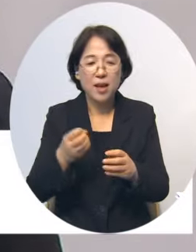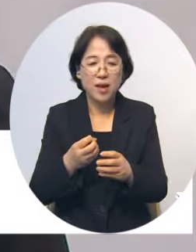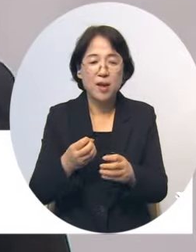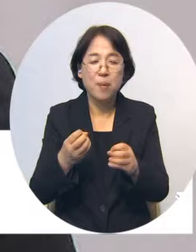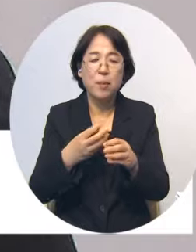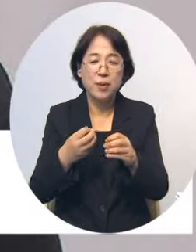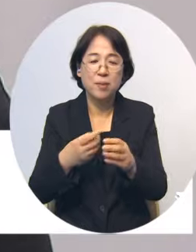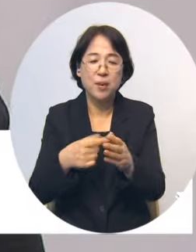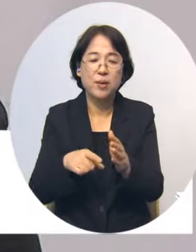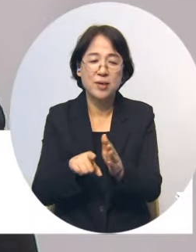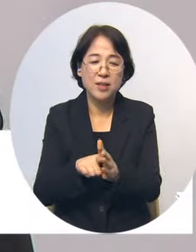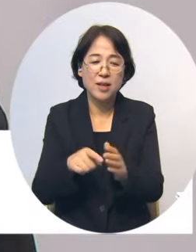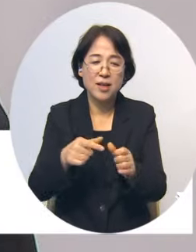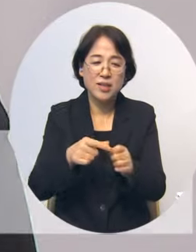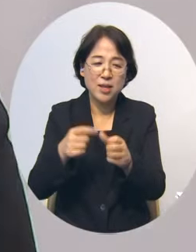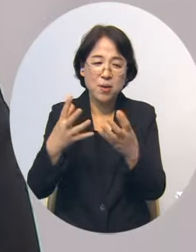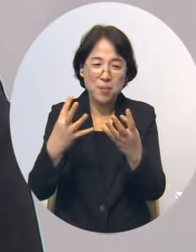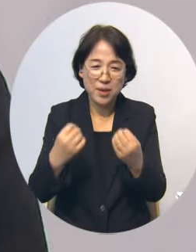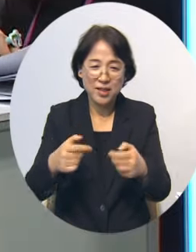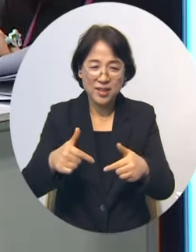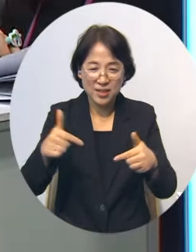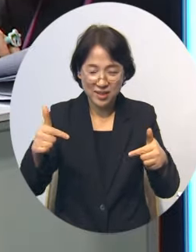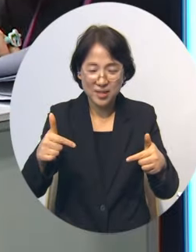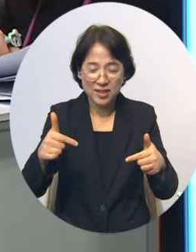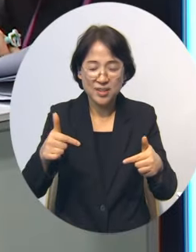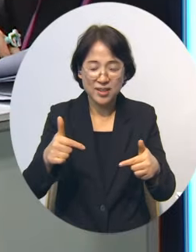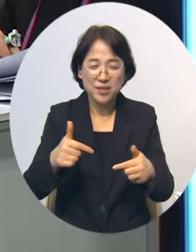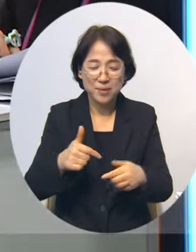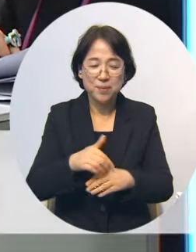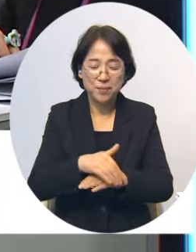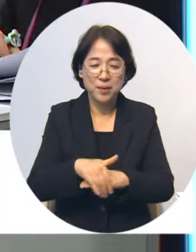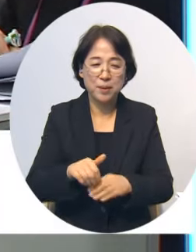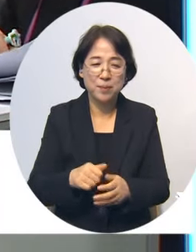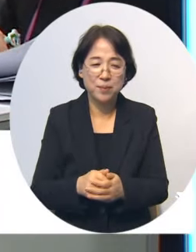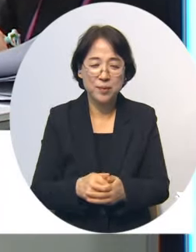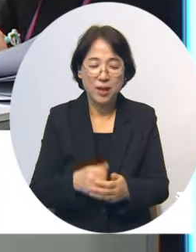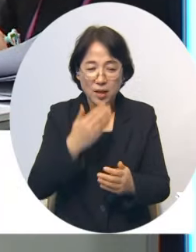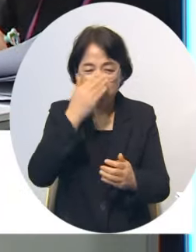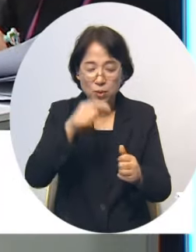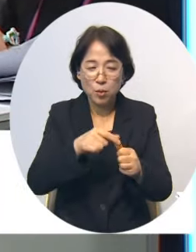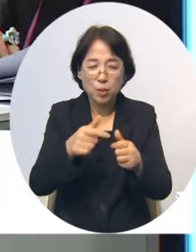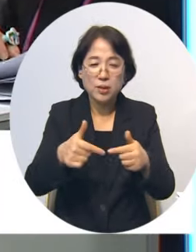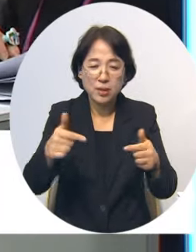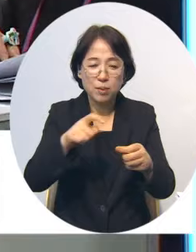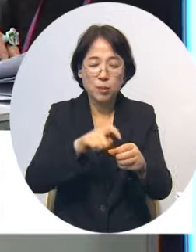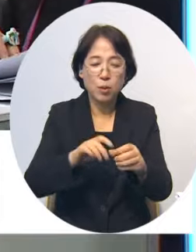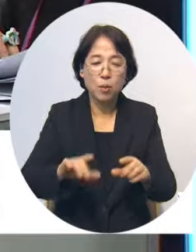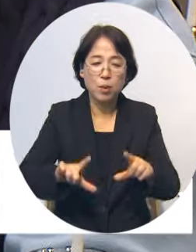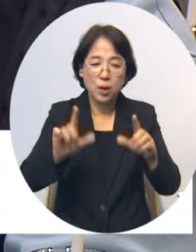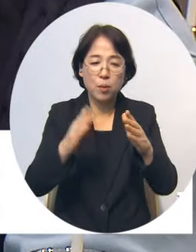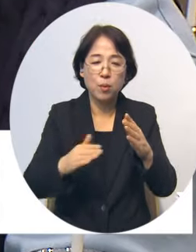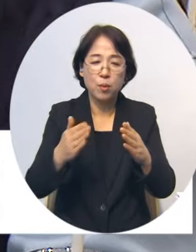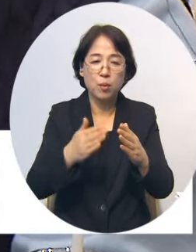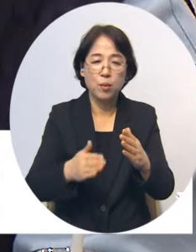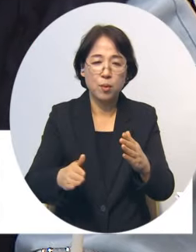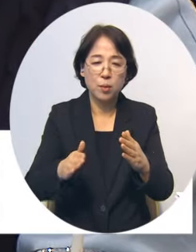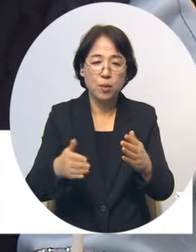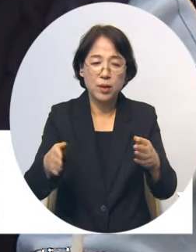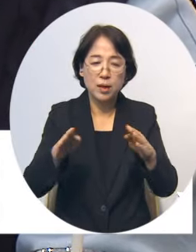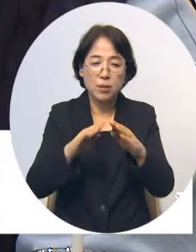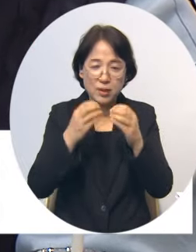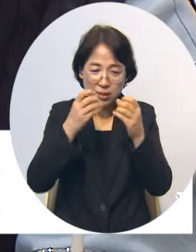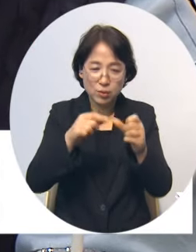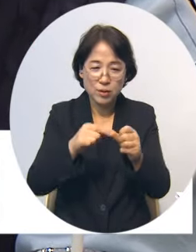하고자 하는 좀 마음가짐을 갖게 됐습니다 정부는 청년 고용을 늘리기 위해 올해 공공기관 신규 채용을